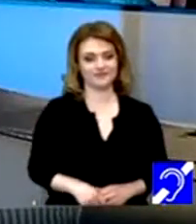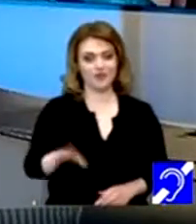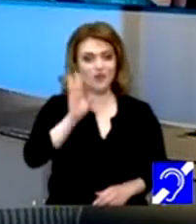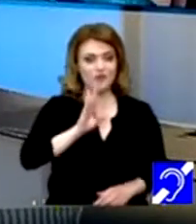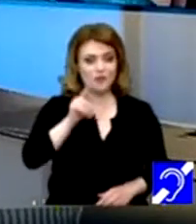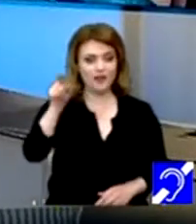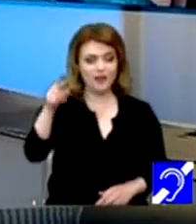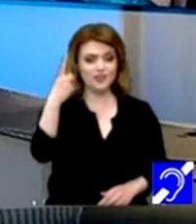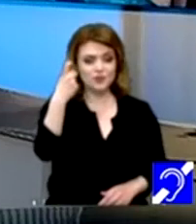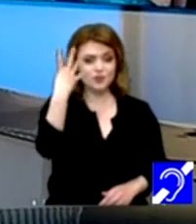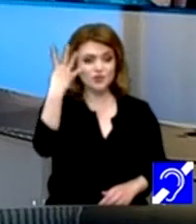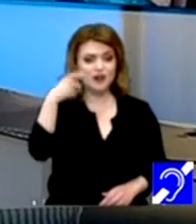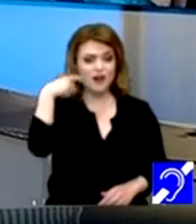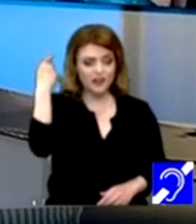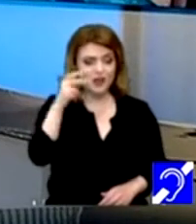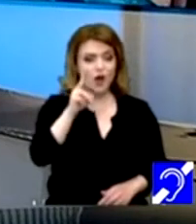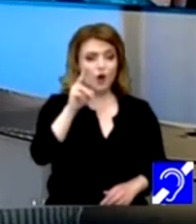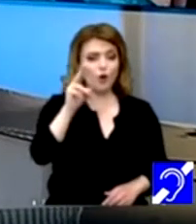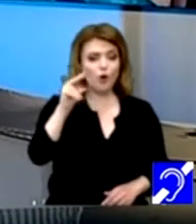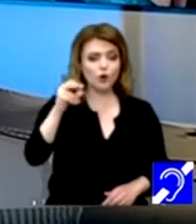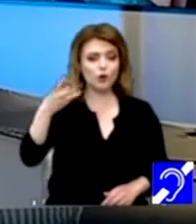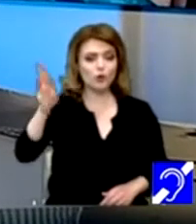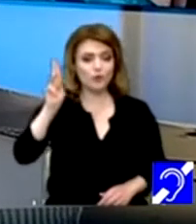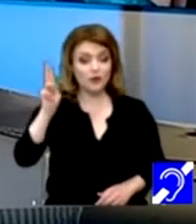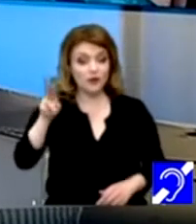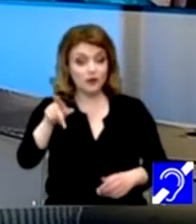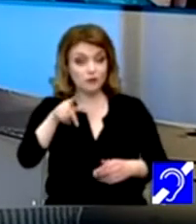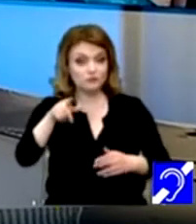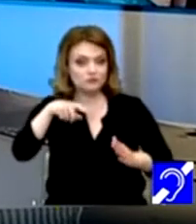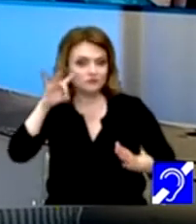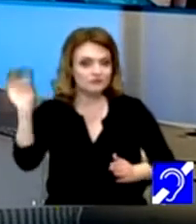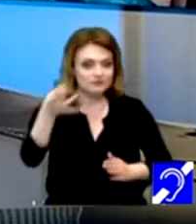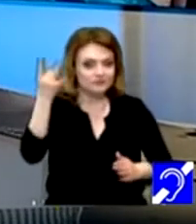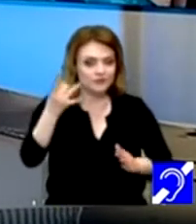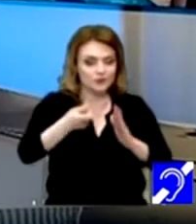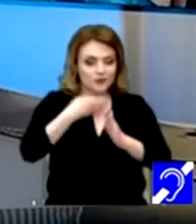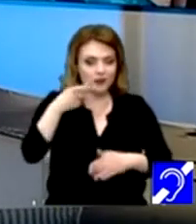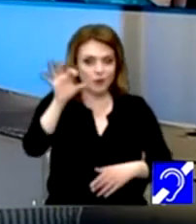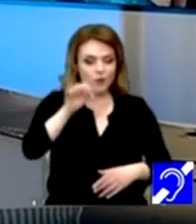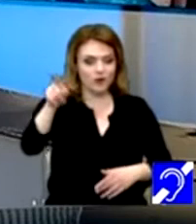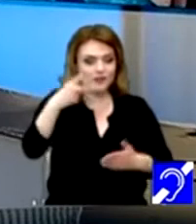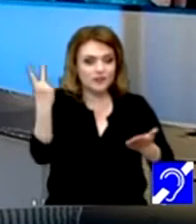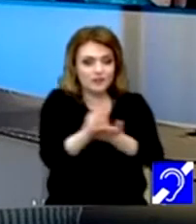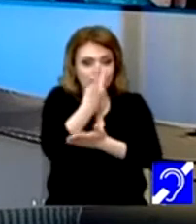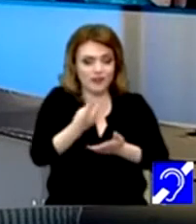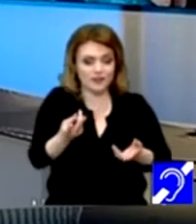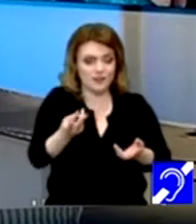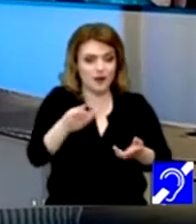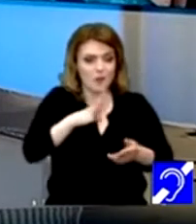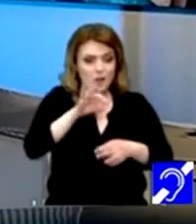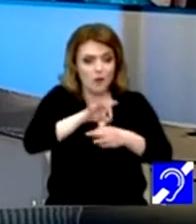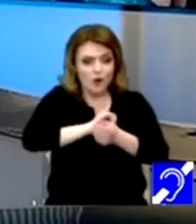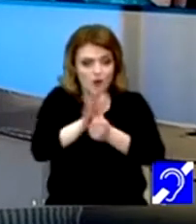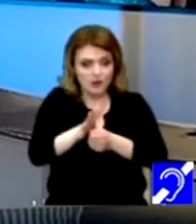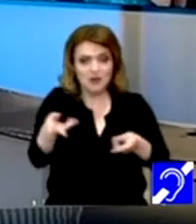O femeie de 104 ani din Columbia a devenit foarte cunoscută după ce a supraviețuit de două ori infecției de COVID. Și